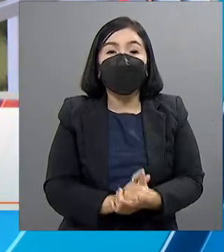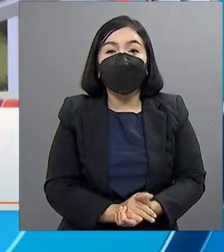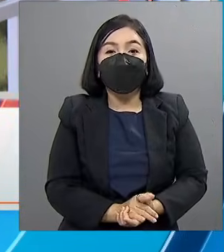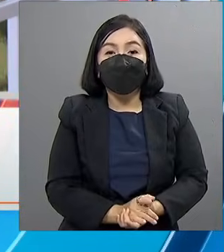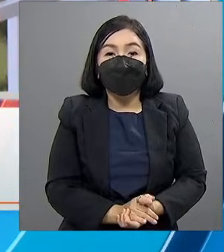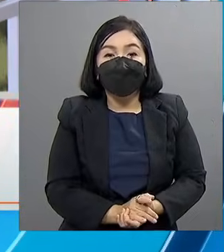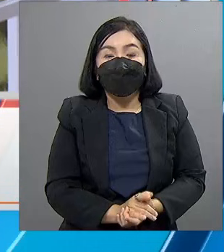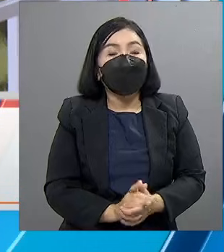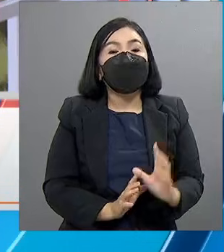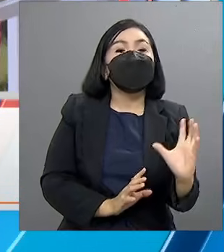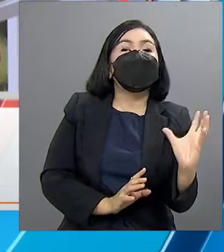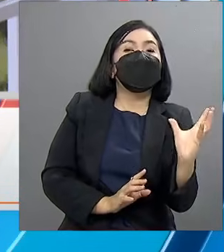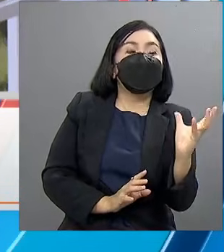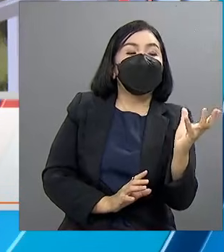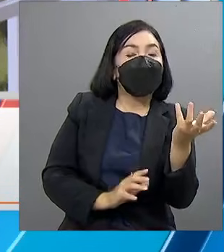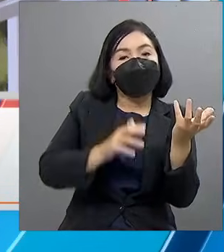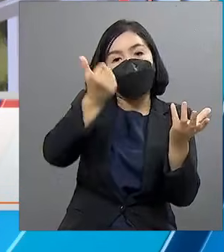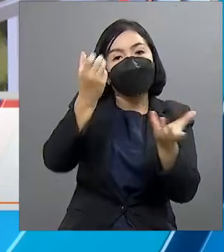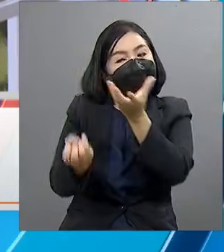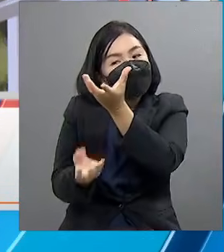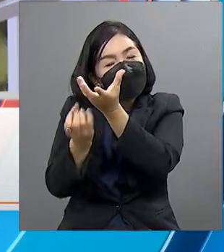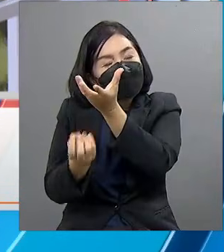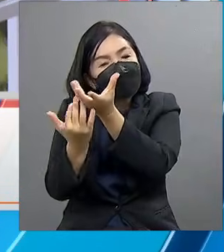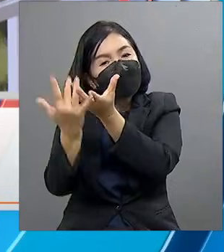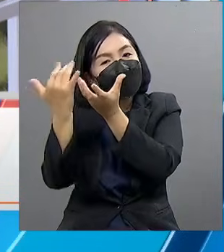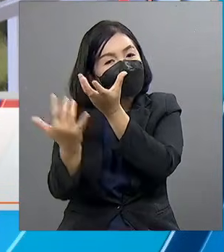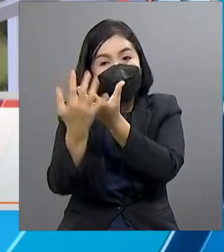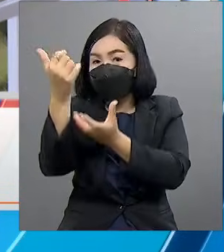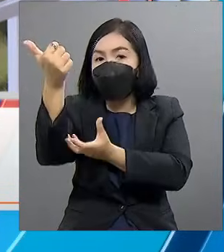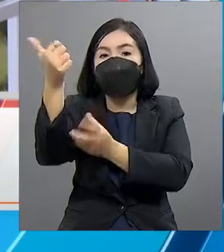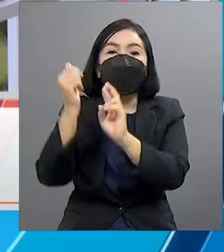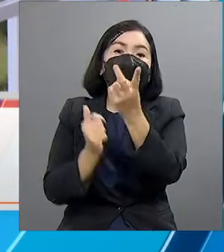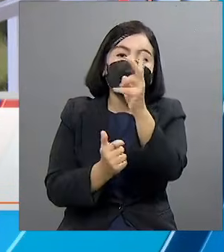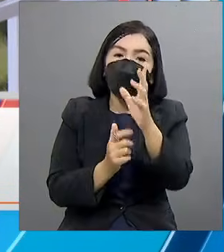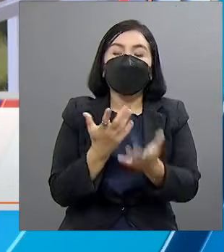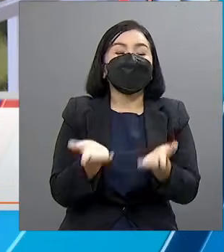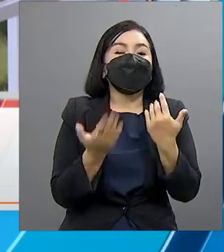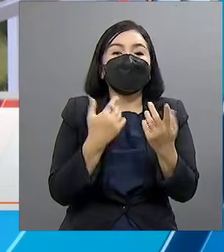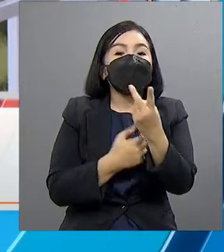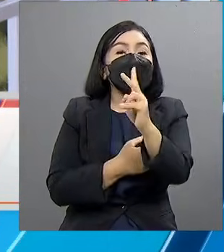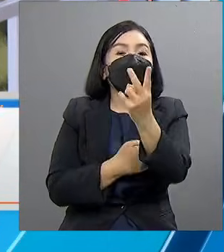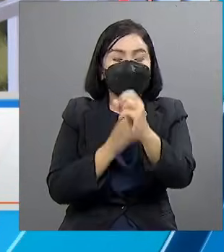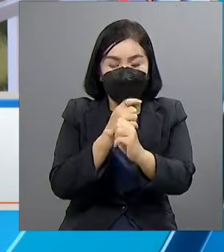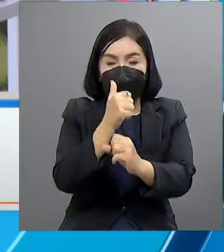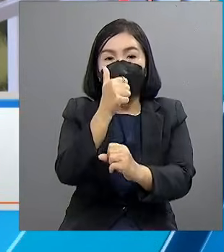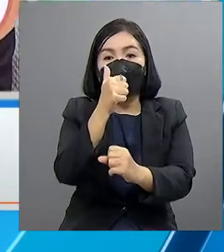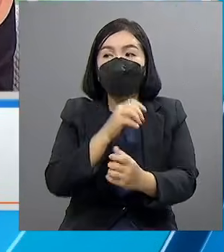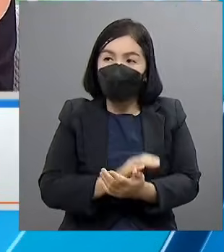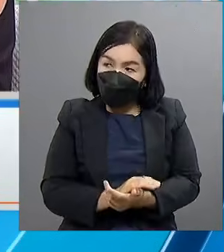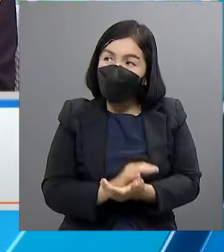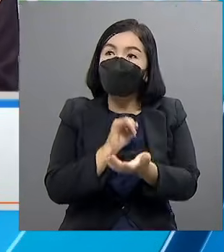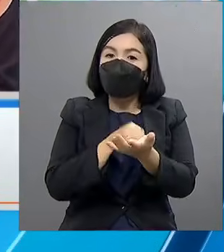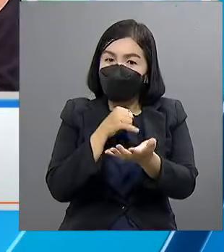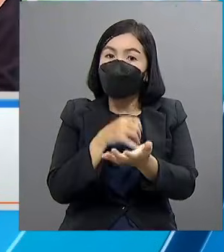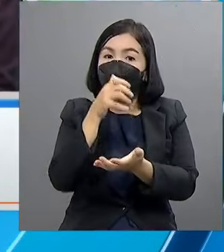ฟได้ค่ะอุ่นได้ทั้ง2แบบเลยใครมีซึ้งอุ่นซึ้งได้แล้วก็ใครมีไมโครเวฟก็อุ่นไมโครเวฟได้เลยค่ะ สะดวกนะเข้าไมโครเวฟนี่ต้องนาน